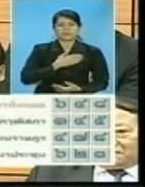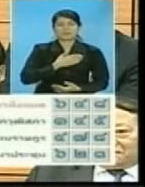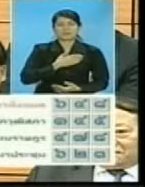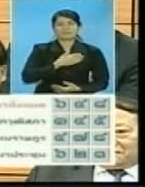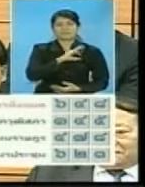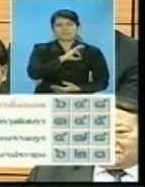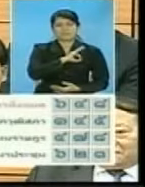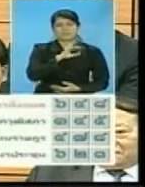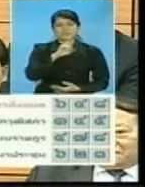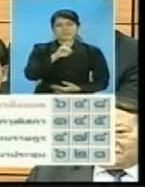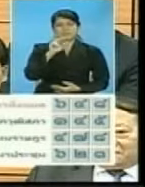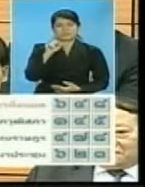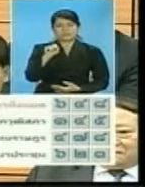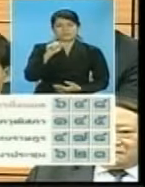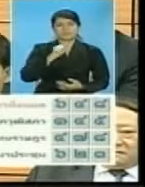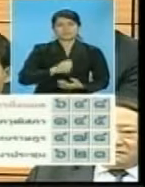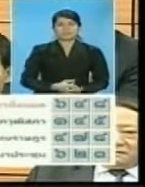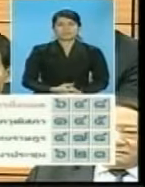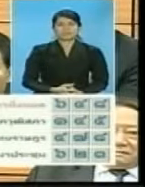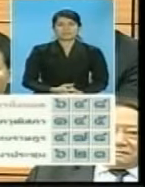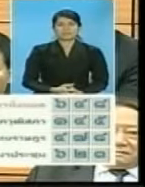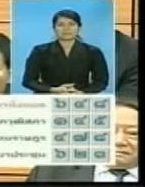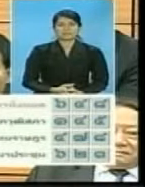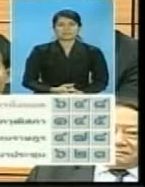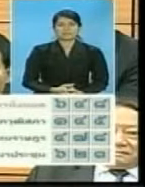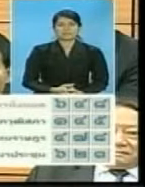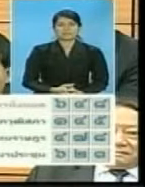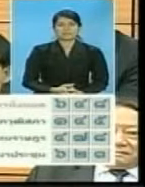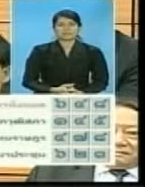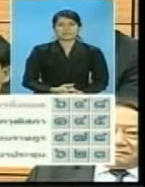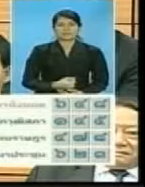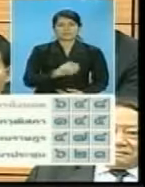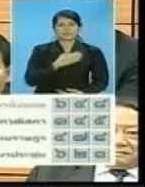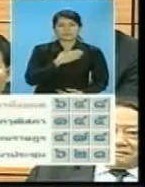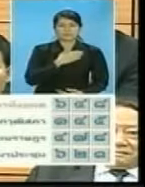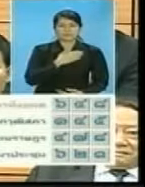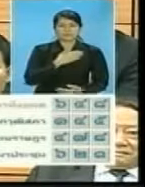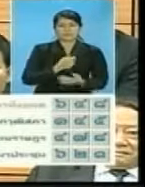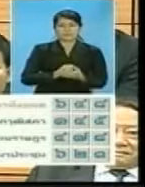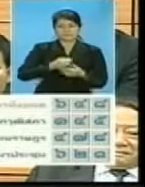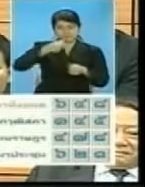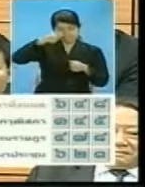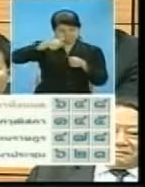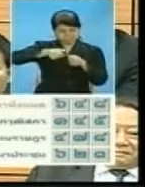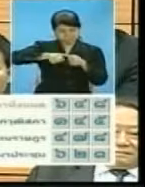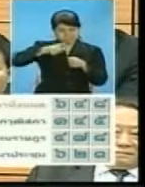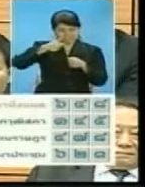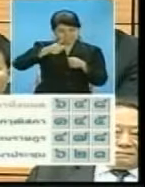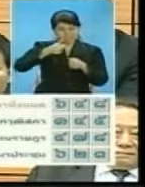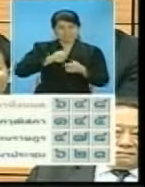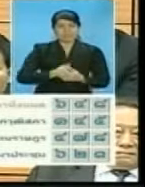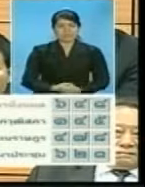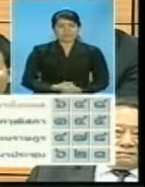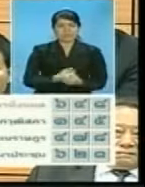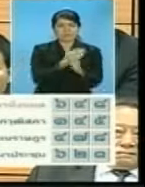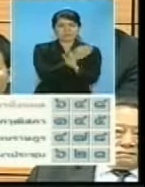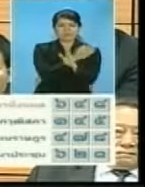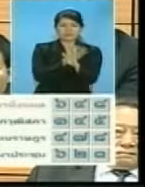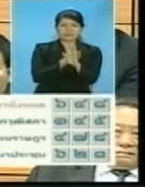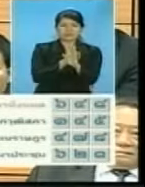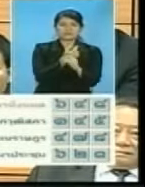าท่านประธานครับผมมีความจำดีนะก่อนวันที่11